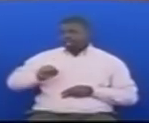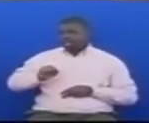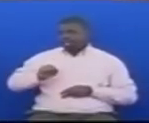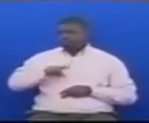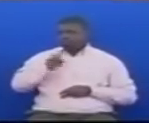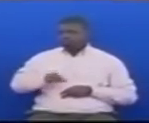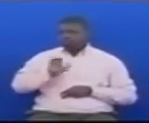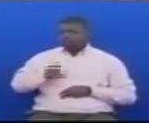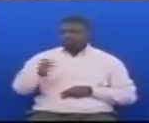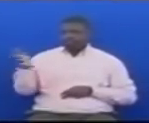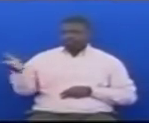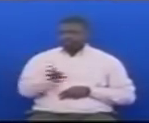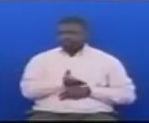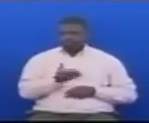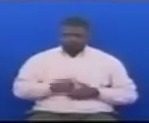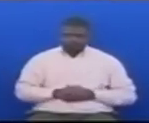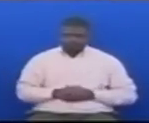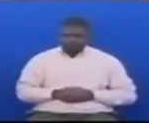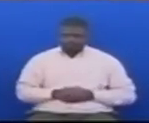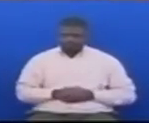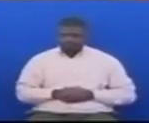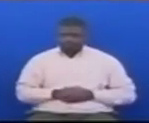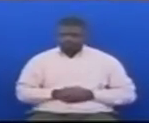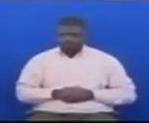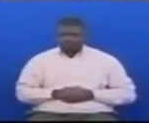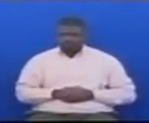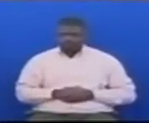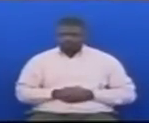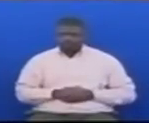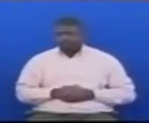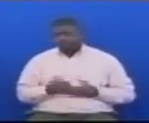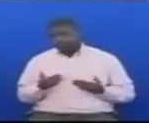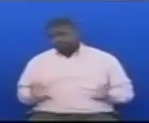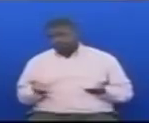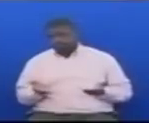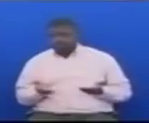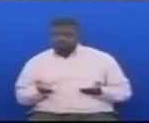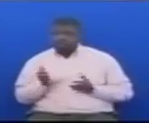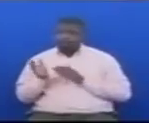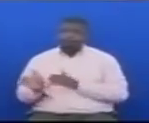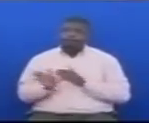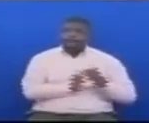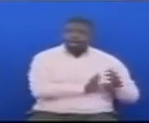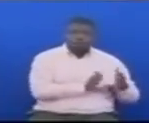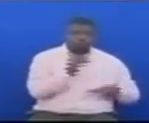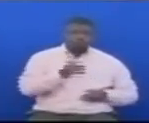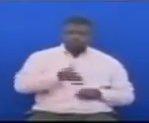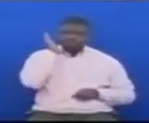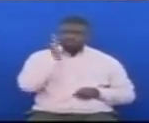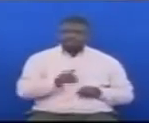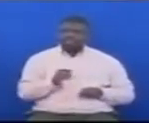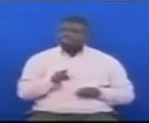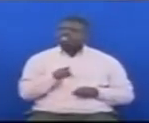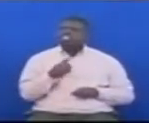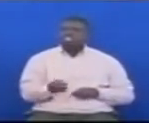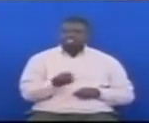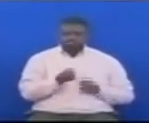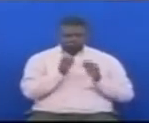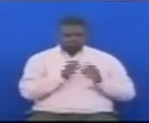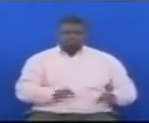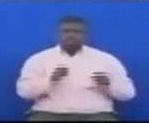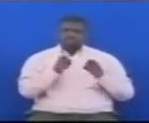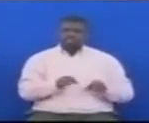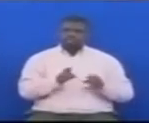Nachingwea, sasa ulize swali lake. Mheshimiwa Hassan Elias Masala anauliza, je, ni mpango